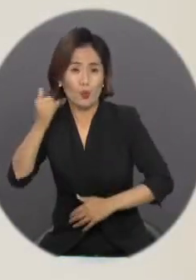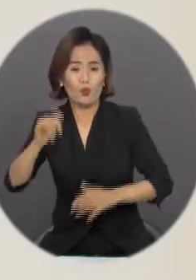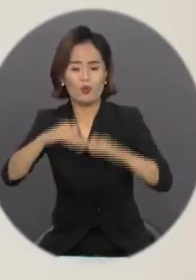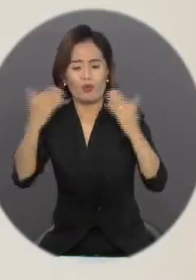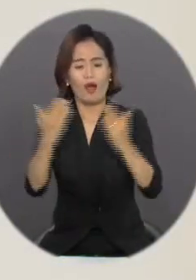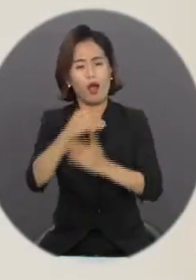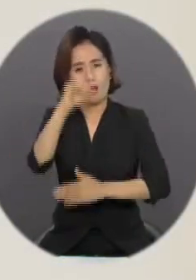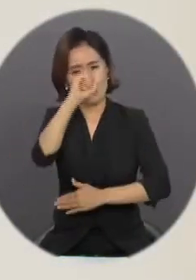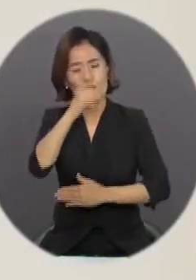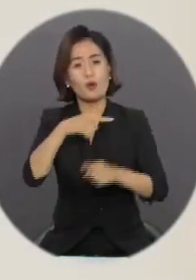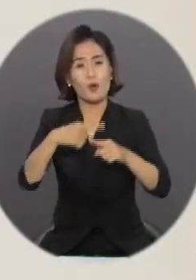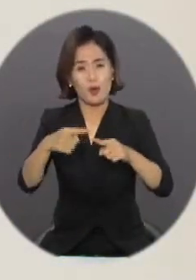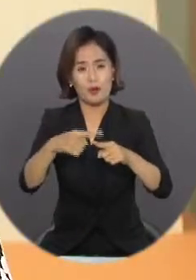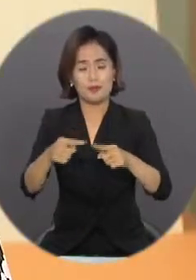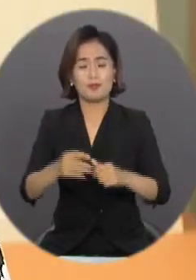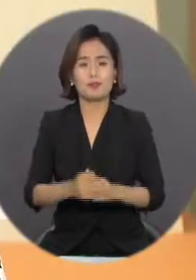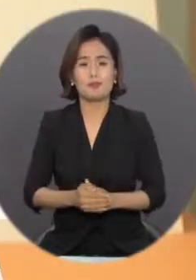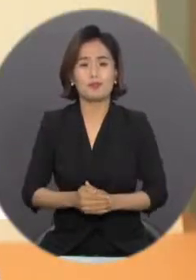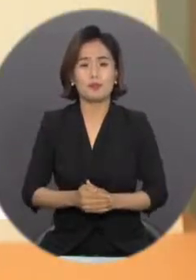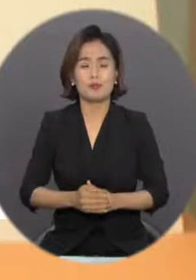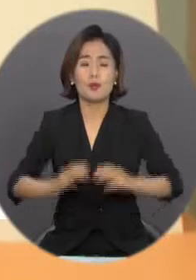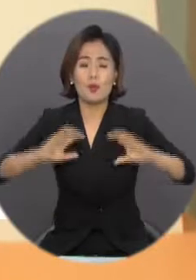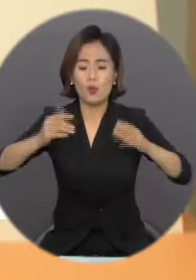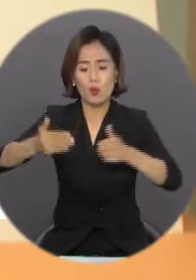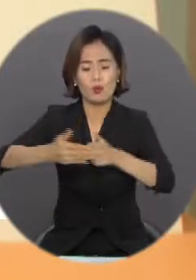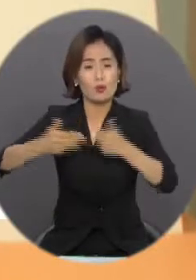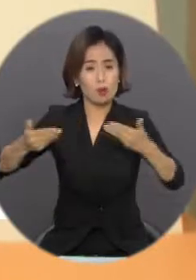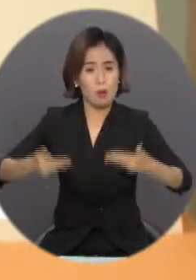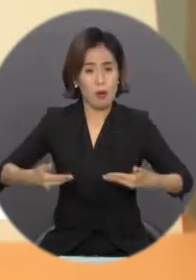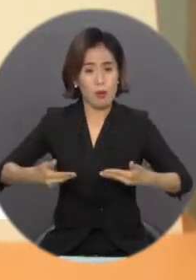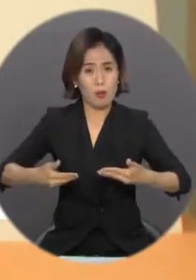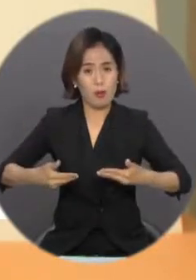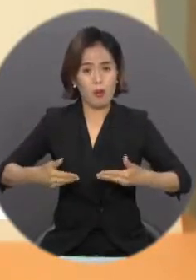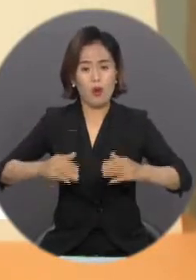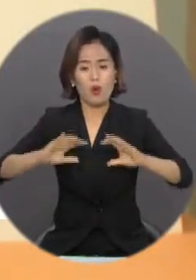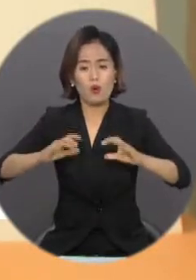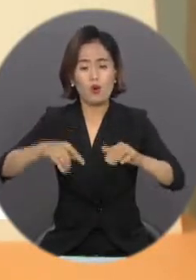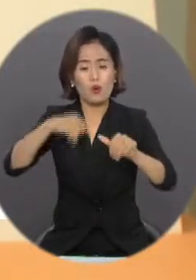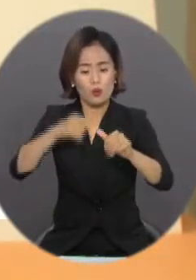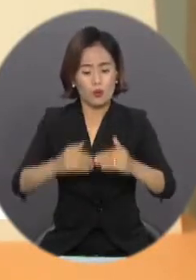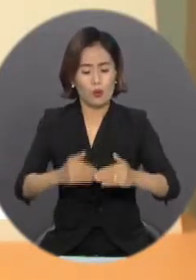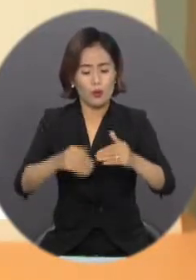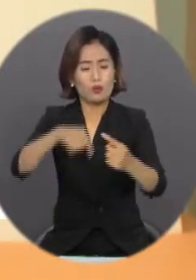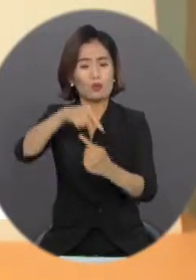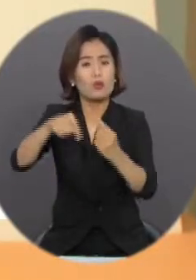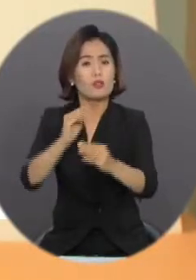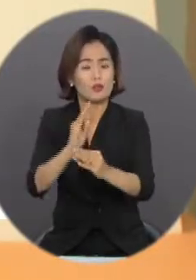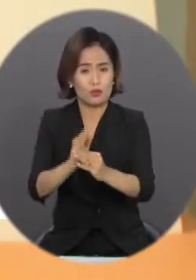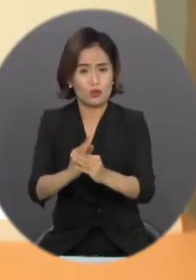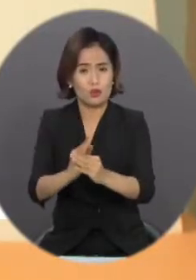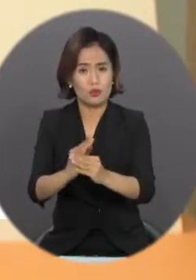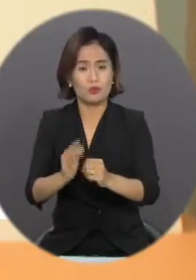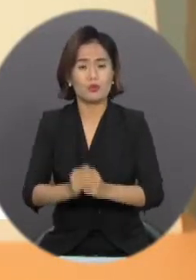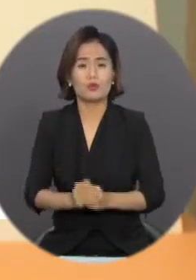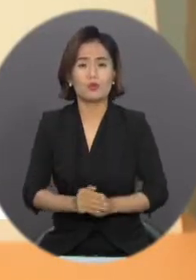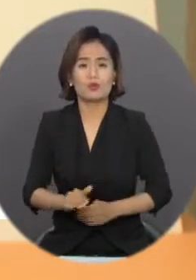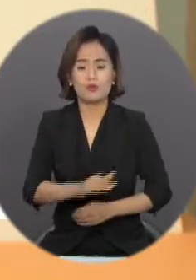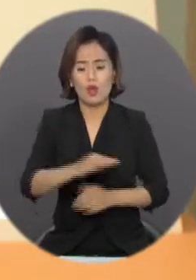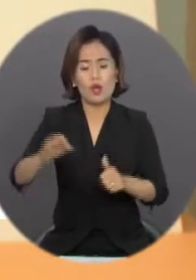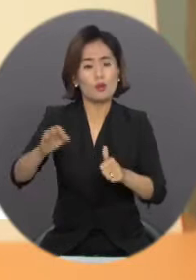학부모들의 반응도 좋습니다. 국가의 지원을 받고 국가 수준 교육과정을 운영하고 있는데